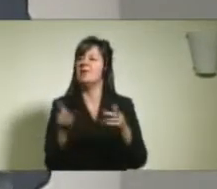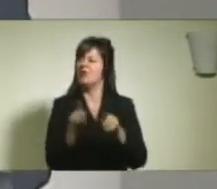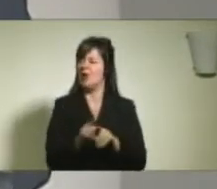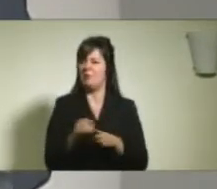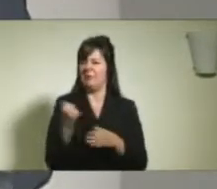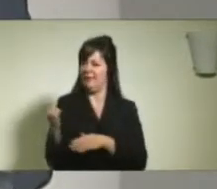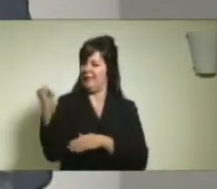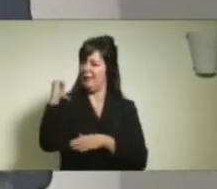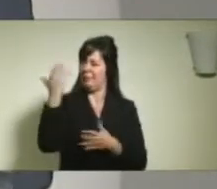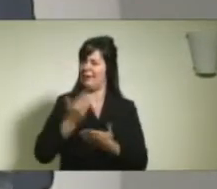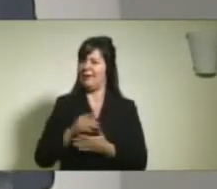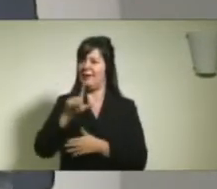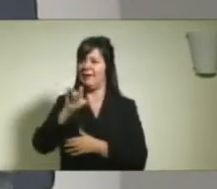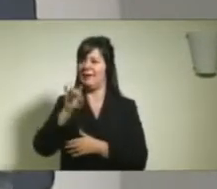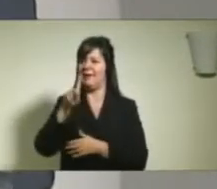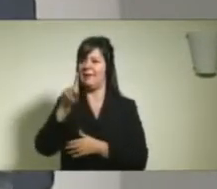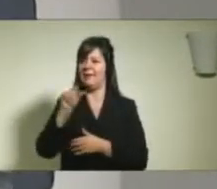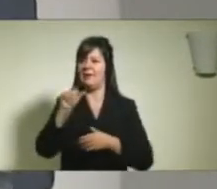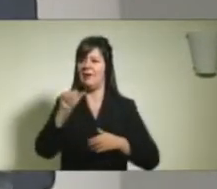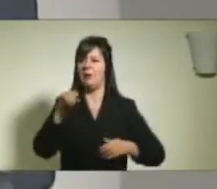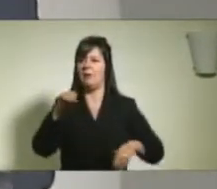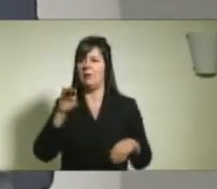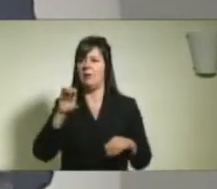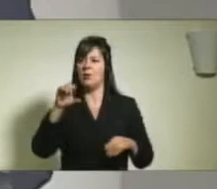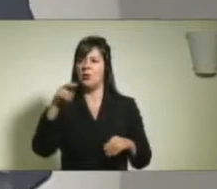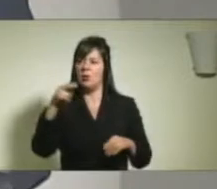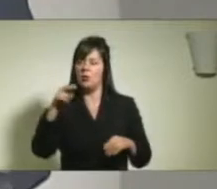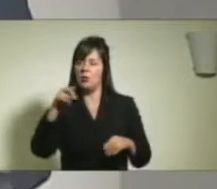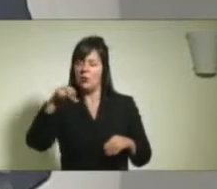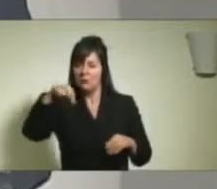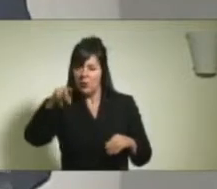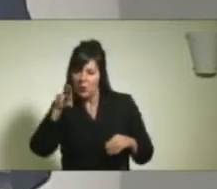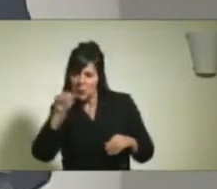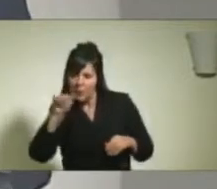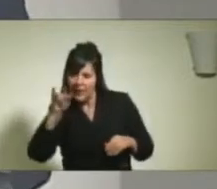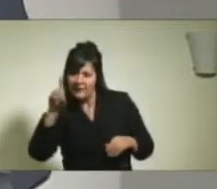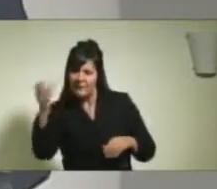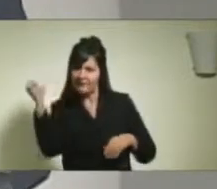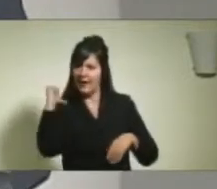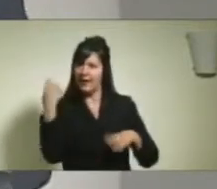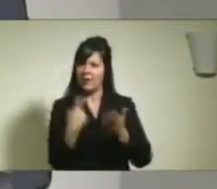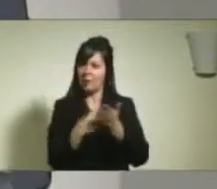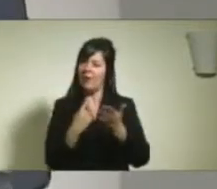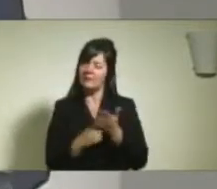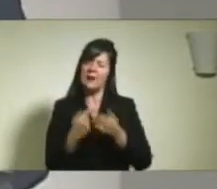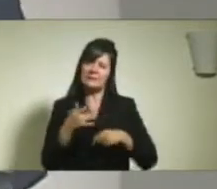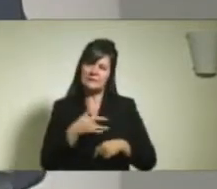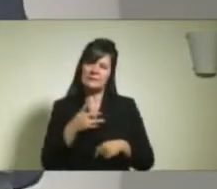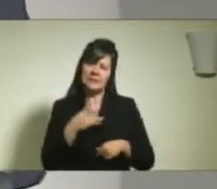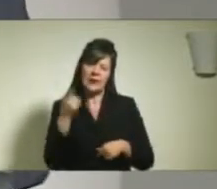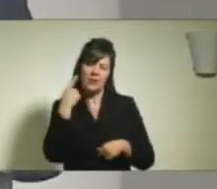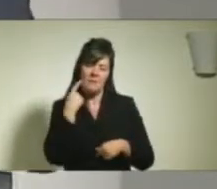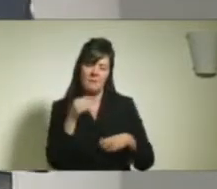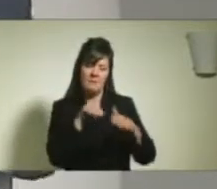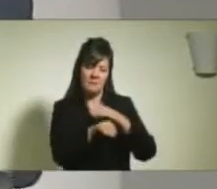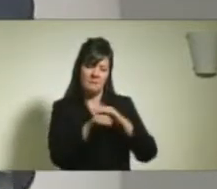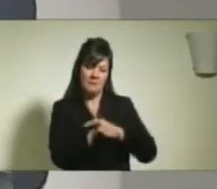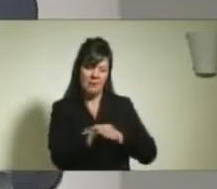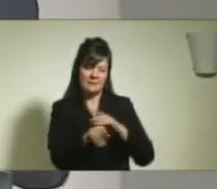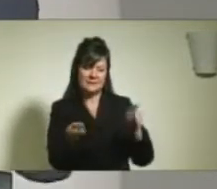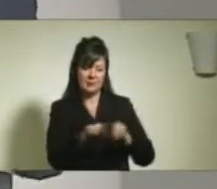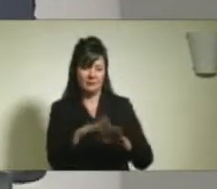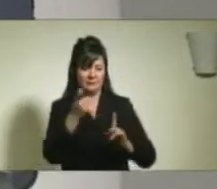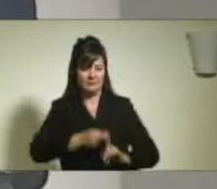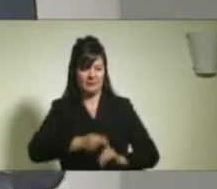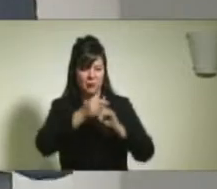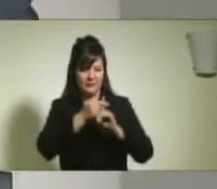McQuaig hier. Une banque postale peut être un véritable point de convergence pour des